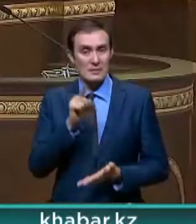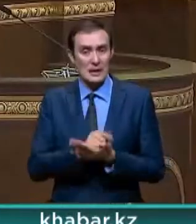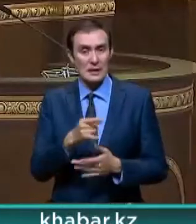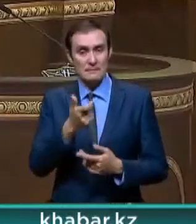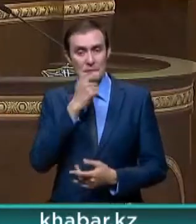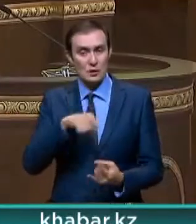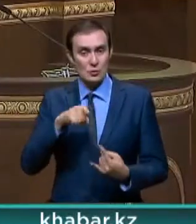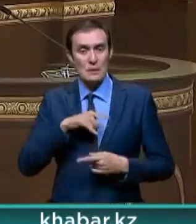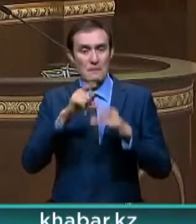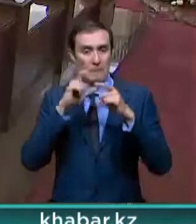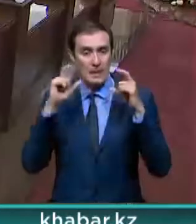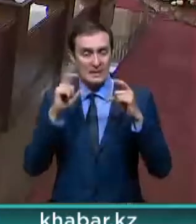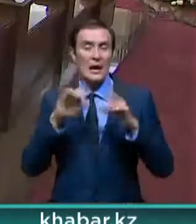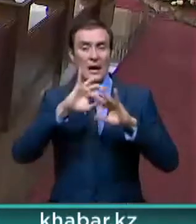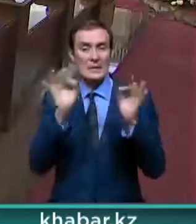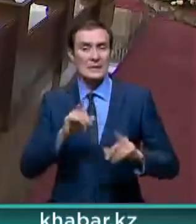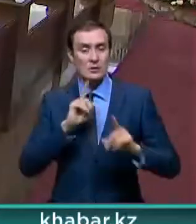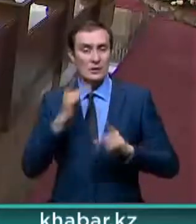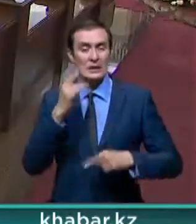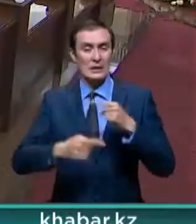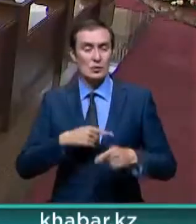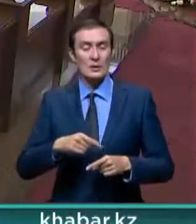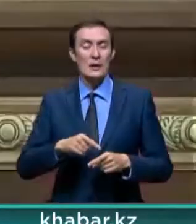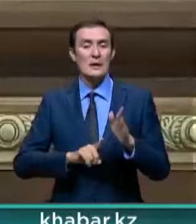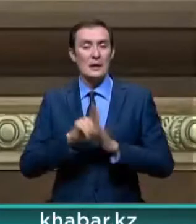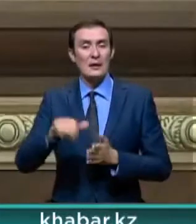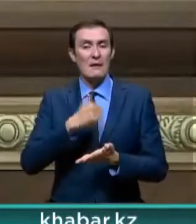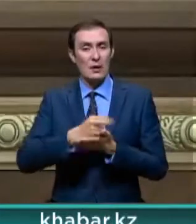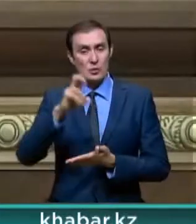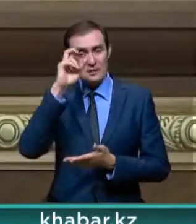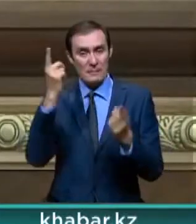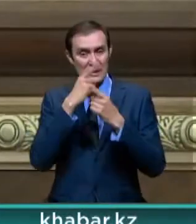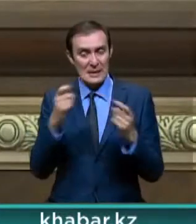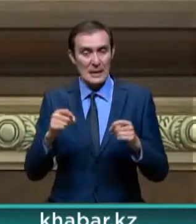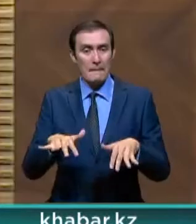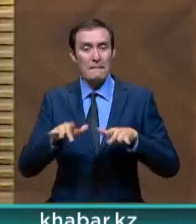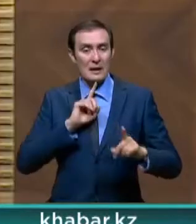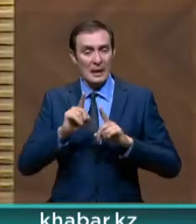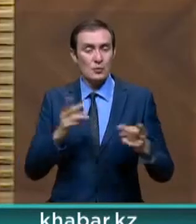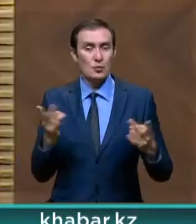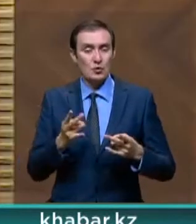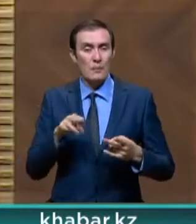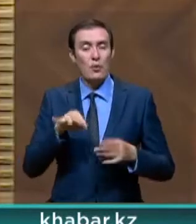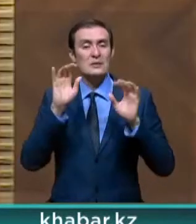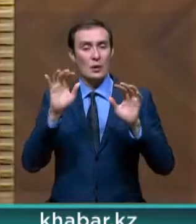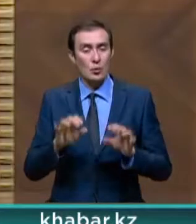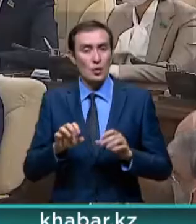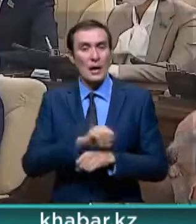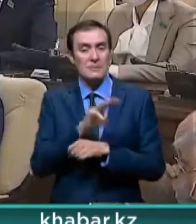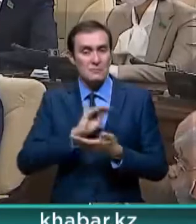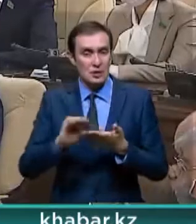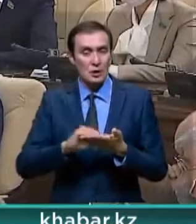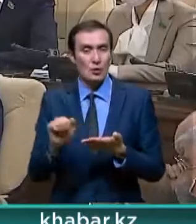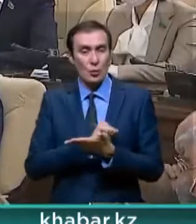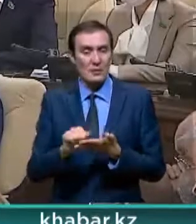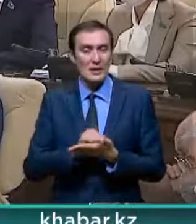как и прежде, маски. Осеннюю сессию традиционно открыл президент посланием. Парламент уже теперь предстоит законодательно обеспечить